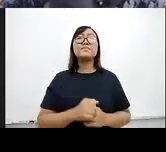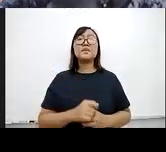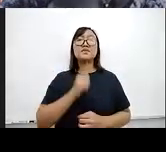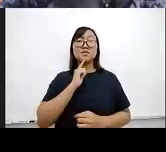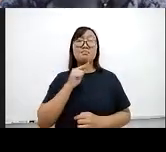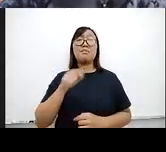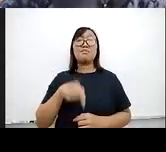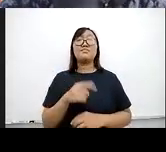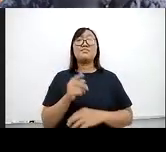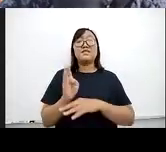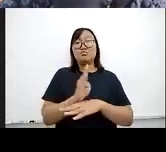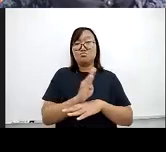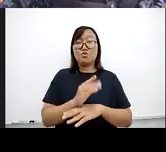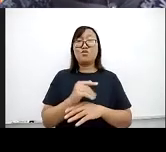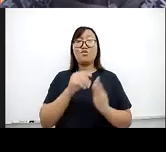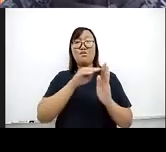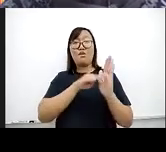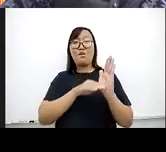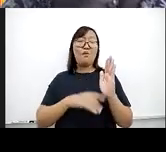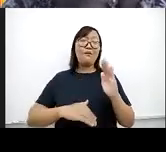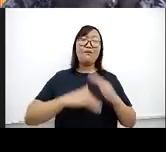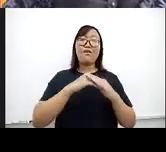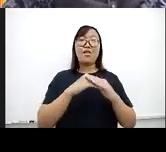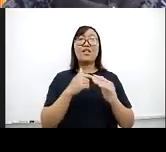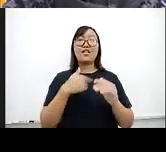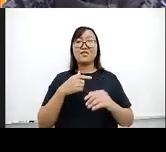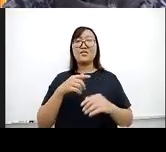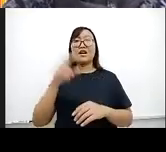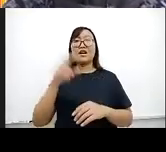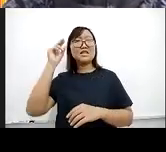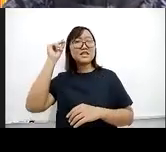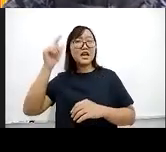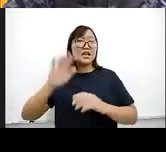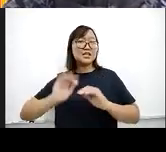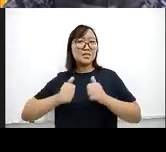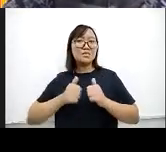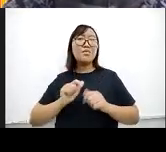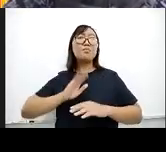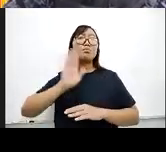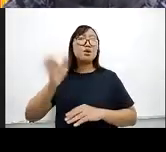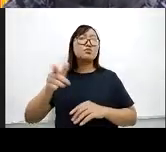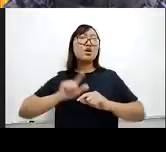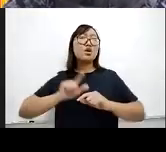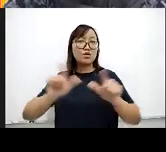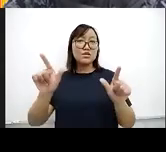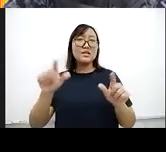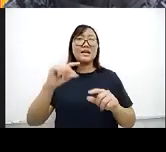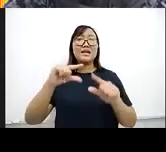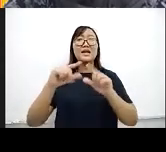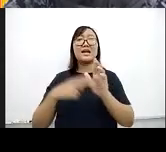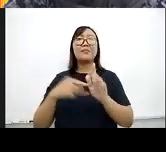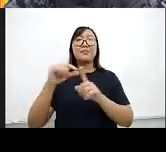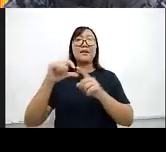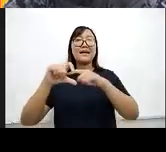lumayan padat sehubungan dengan besok juga kami melakukan acara launching heran p Hai gimana kamu juga akan mengundang teman-teman dari